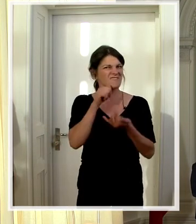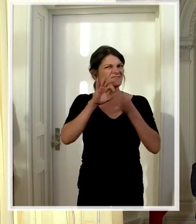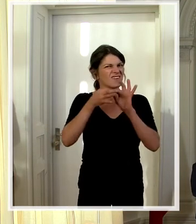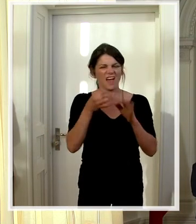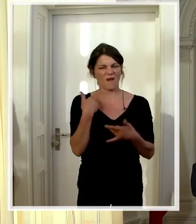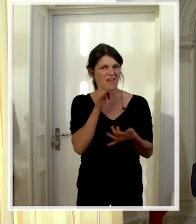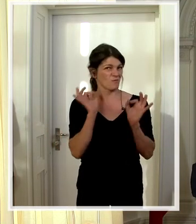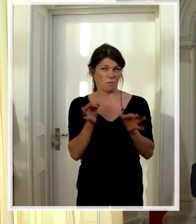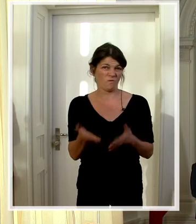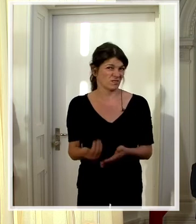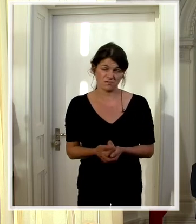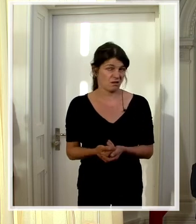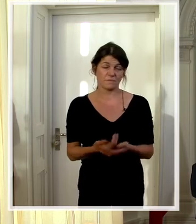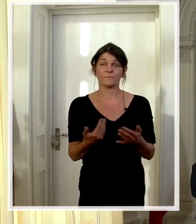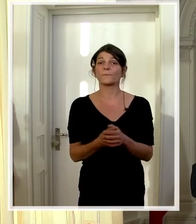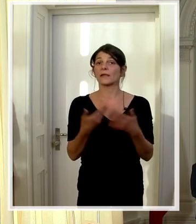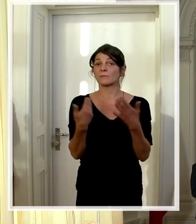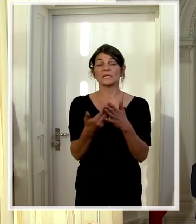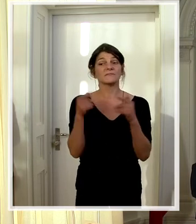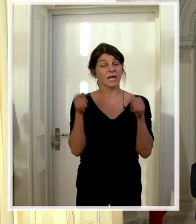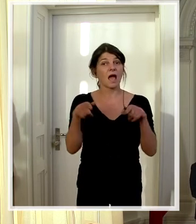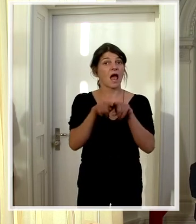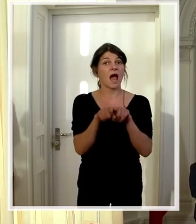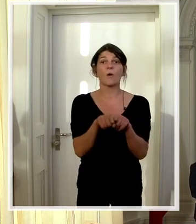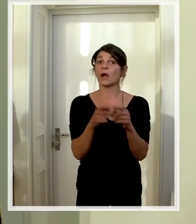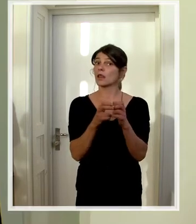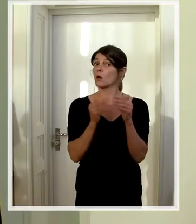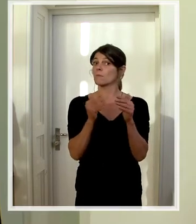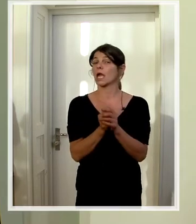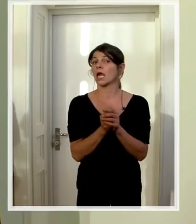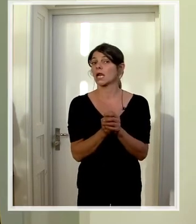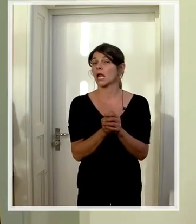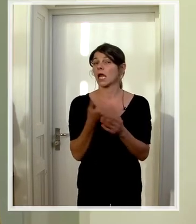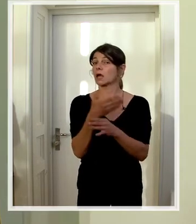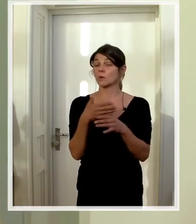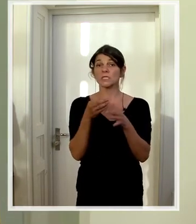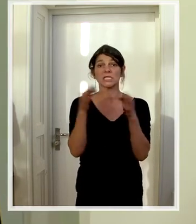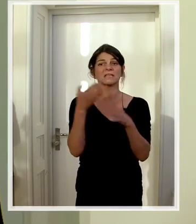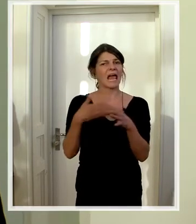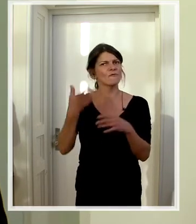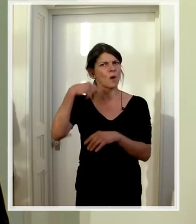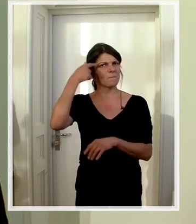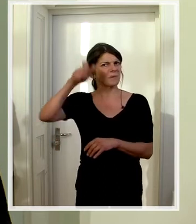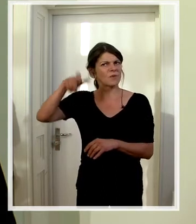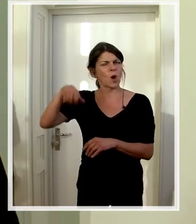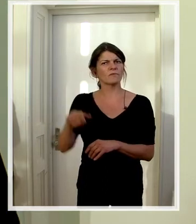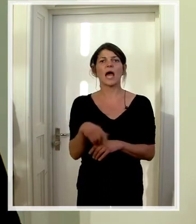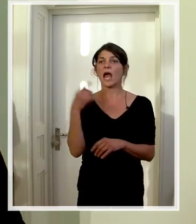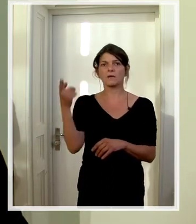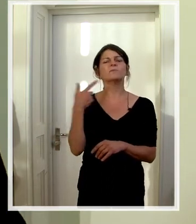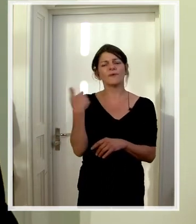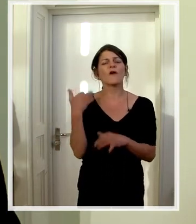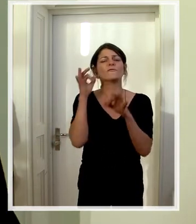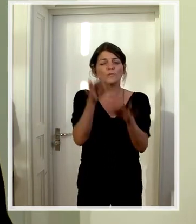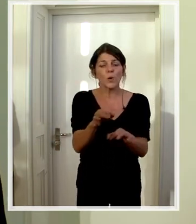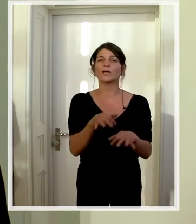und professionell gewesen sind, aber dort hat eben auch noch mehr ein grösserer Anteil von der Bevölkerung hat sich dafür ausgesprochen, dass